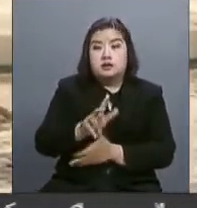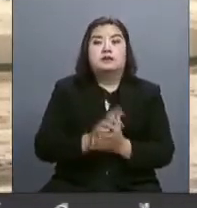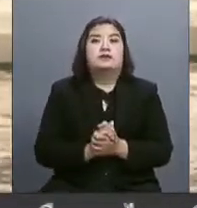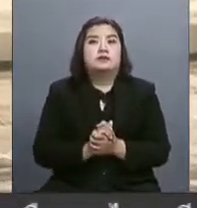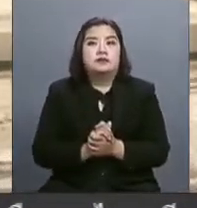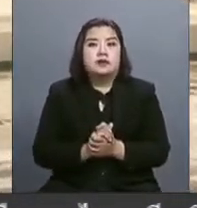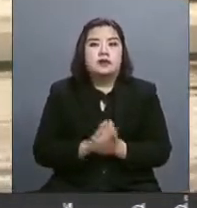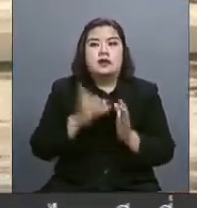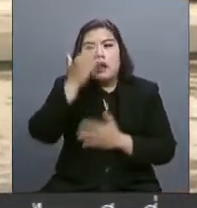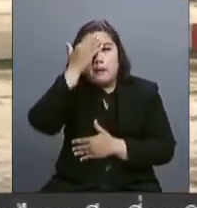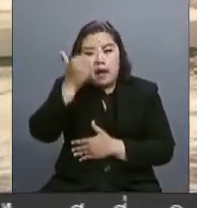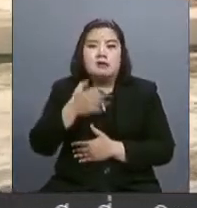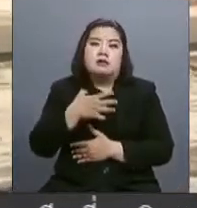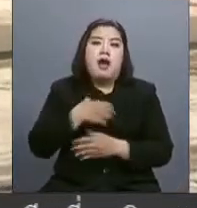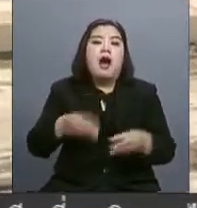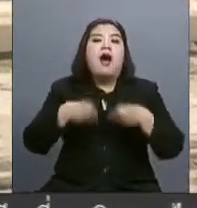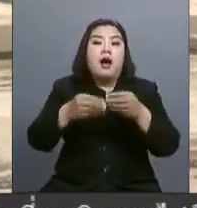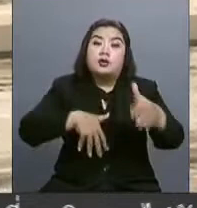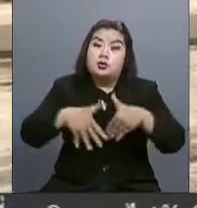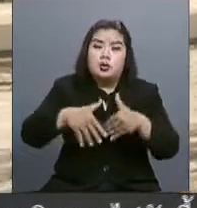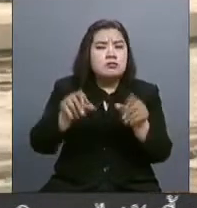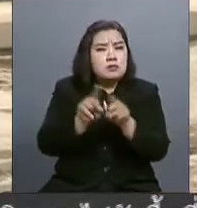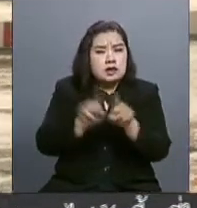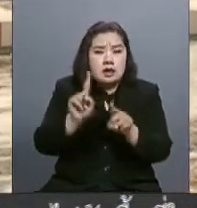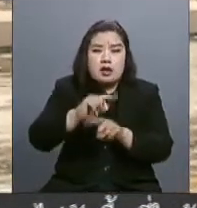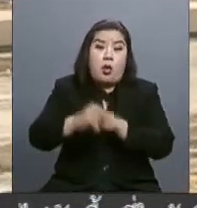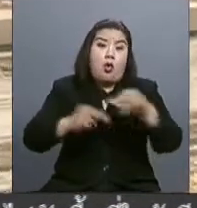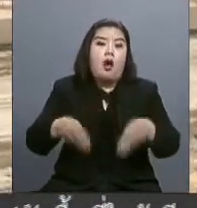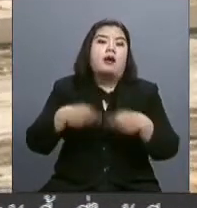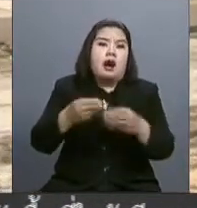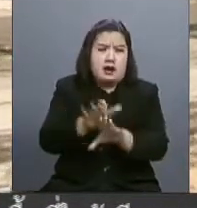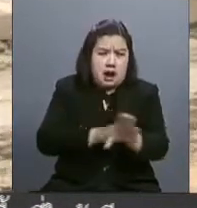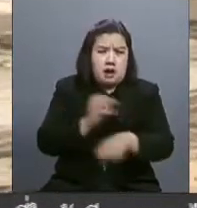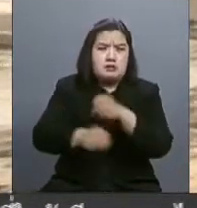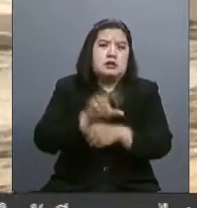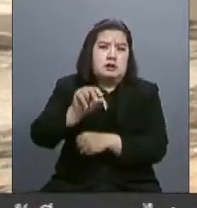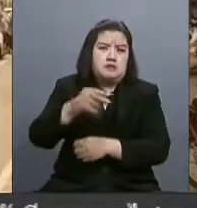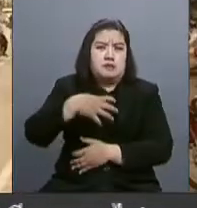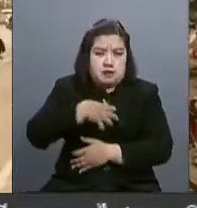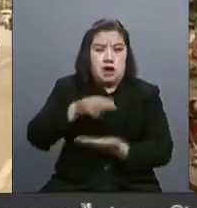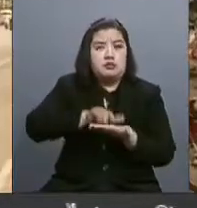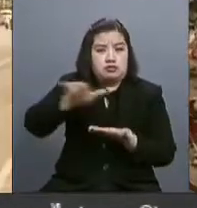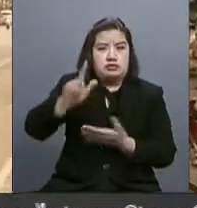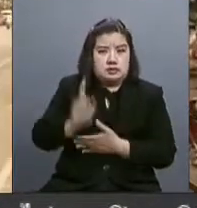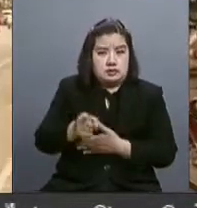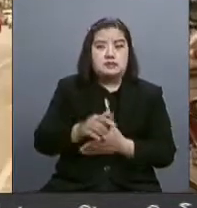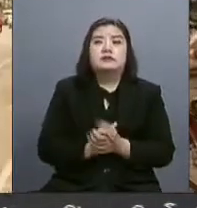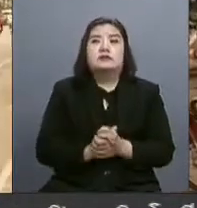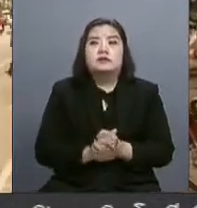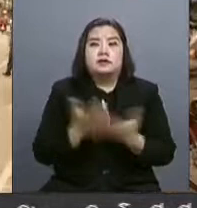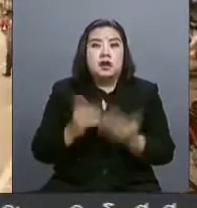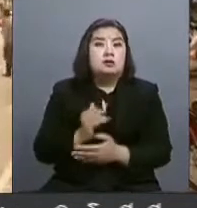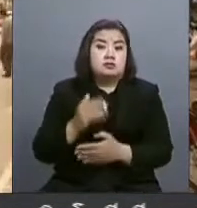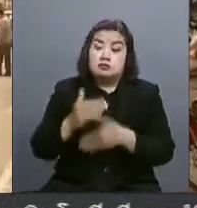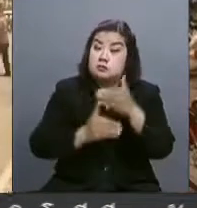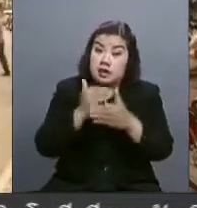พื่อเป็นของขวัญให้กับชาวเบตงที่รอคอยสนามบินมากว่า30ปีพร้อมทั้งขับเคลื่อนแผนขยายถ